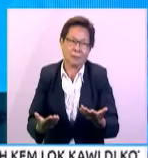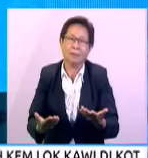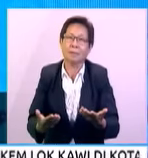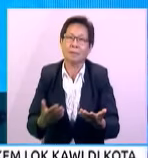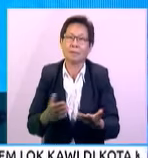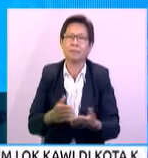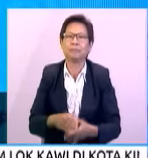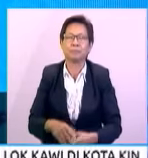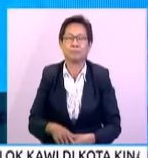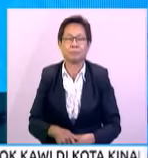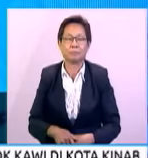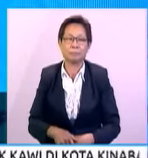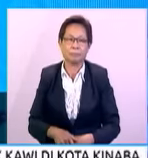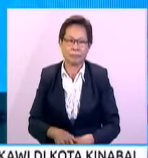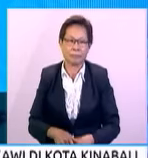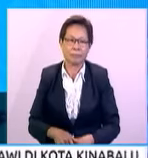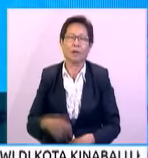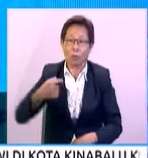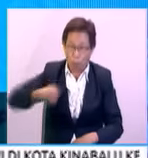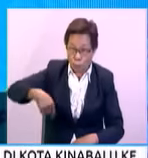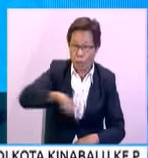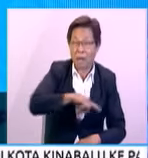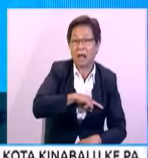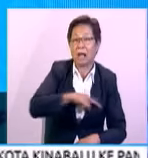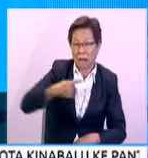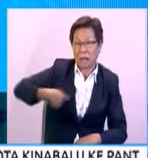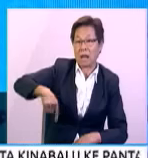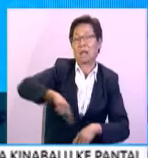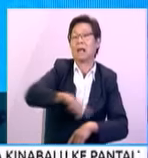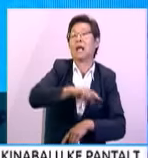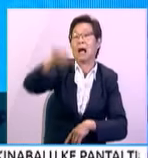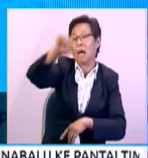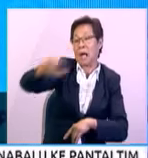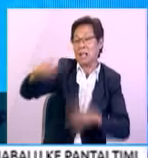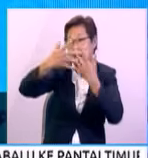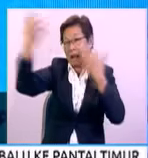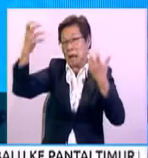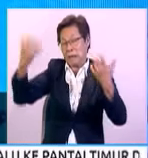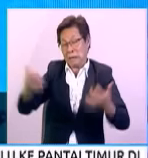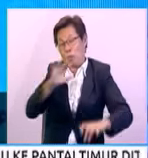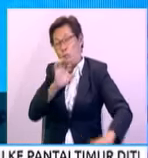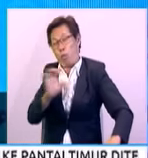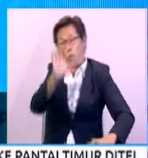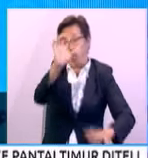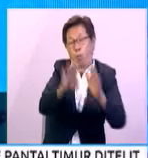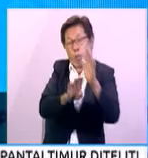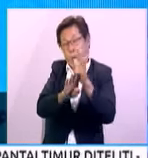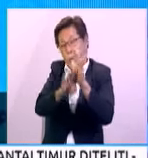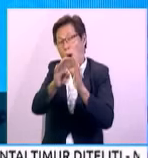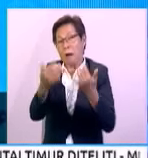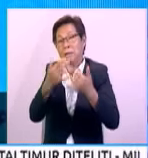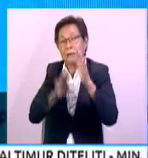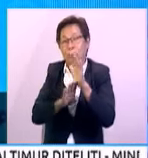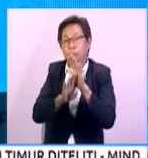Within our midst, the Asian tigers are still prowling through some, though some may